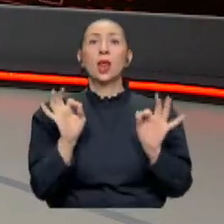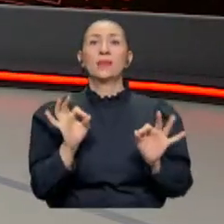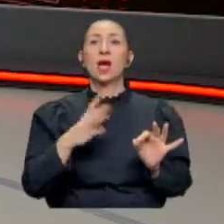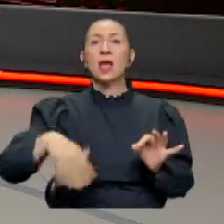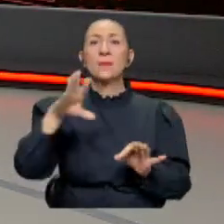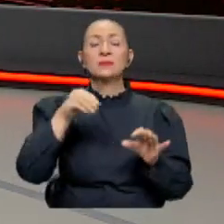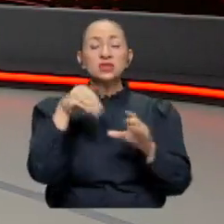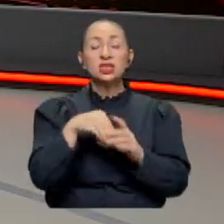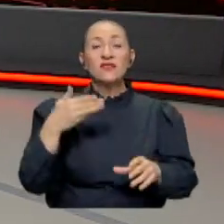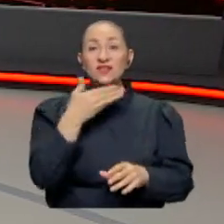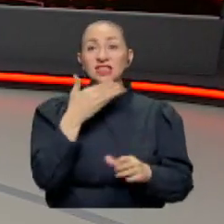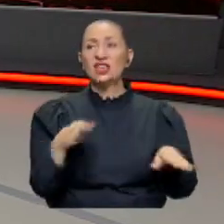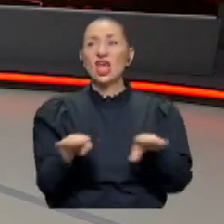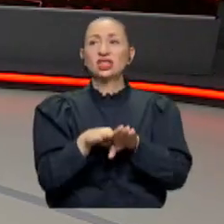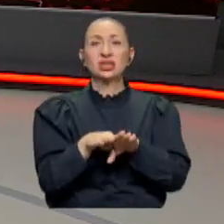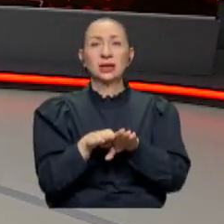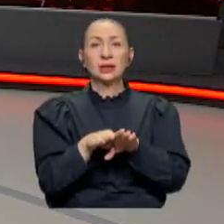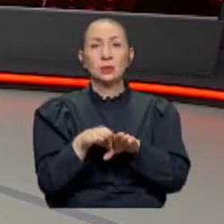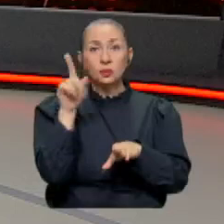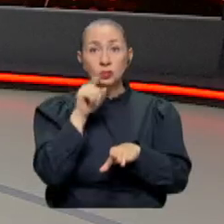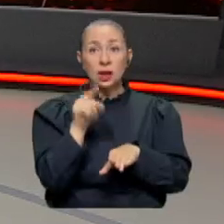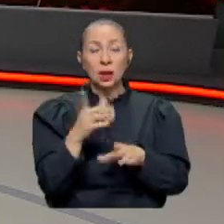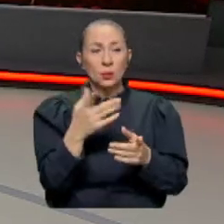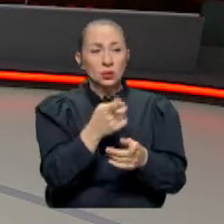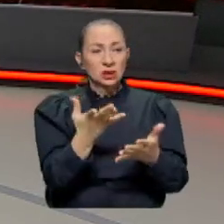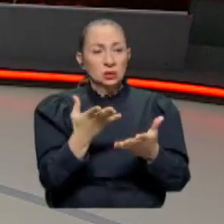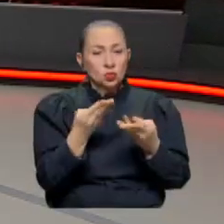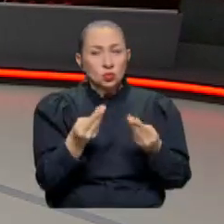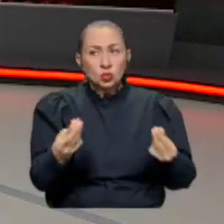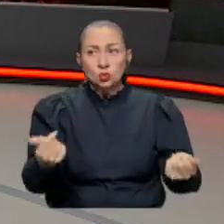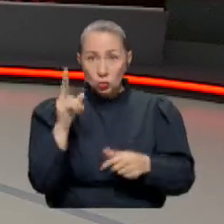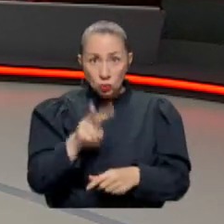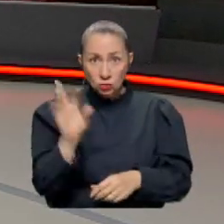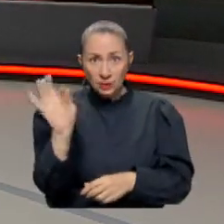Hepimiz için fırsat eşitliği yaratma iddiası yüzünden. Ama bunu nasıl çürüttüklerini görüyorsunuz değil mi?